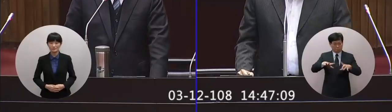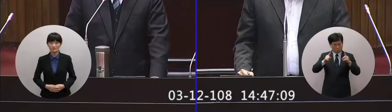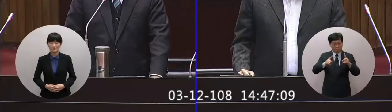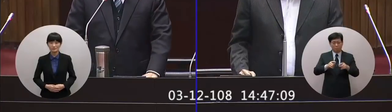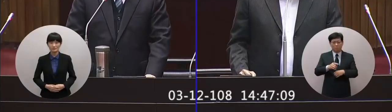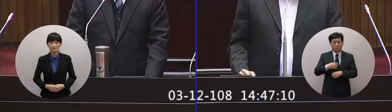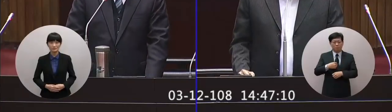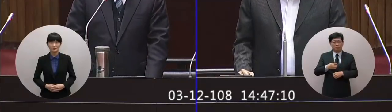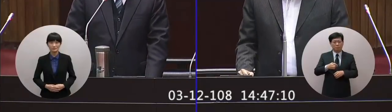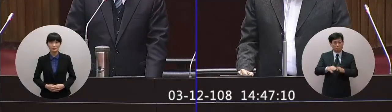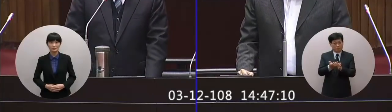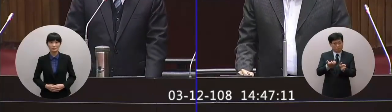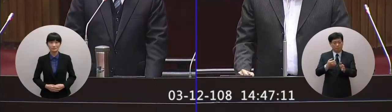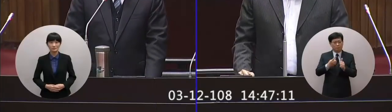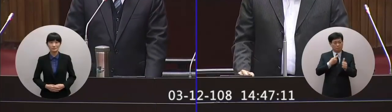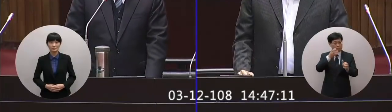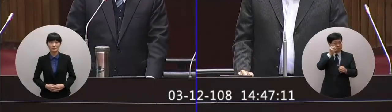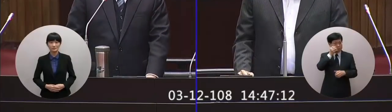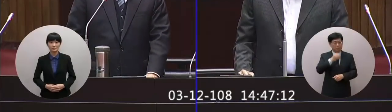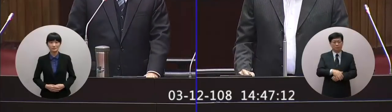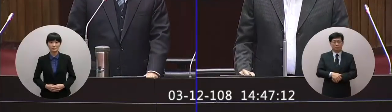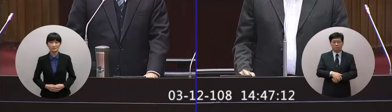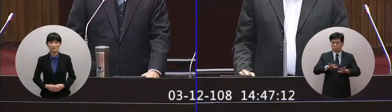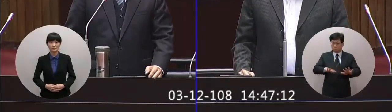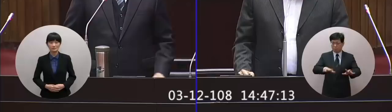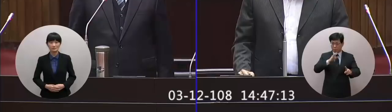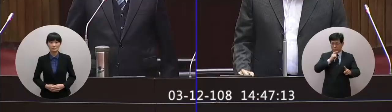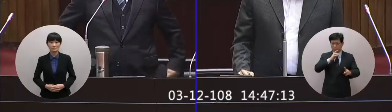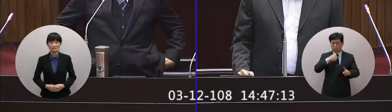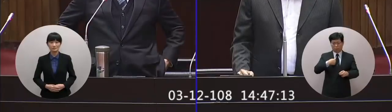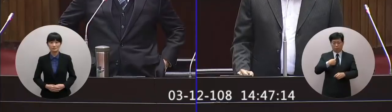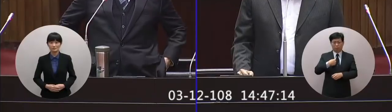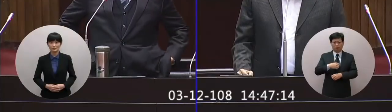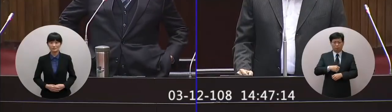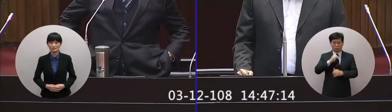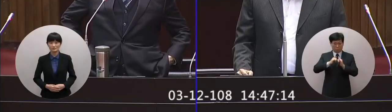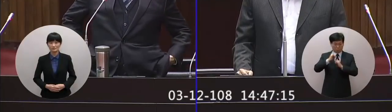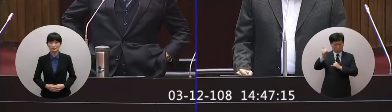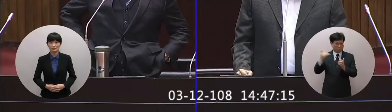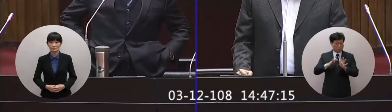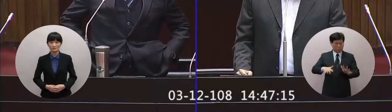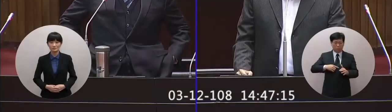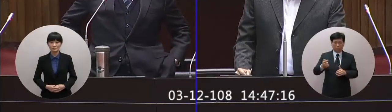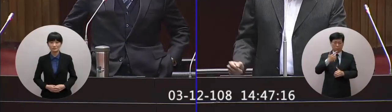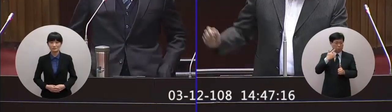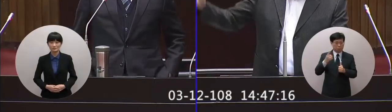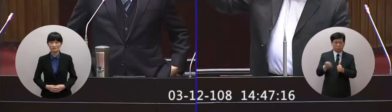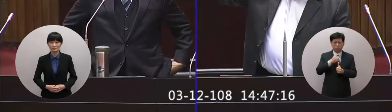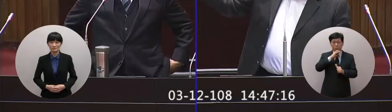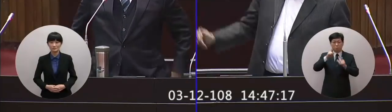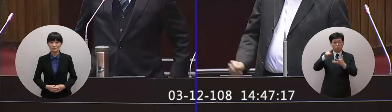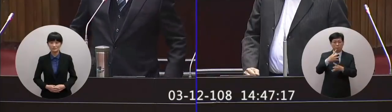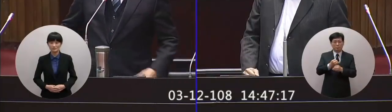之前，我想先请你观赏一下。这一次被誉为我们史上最美灯会的屏东的